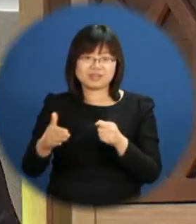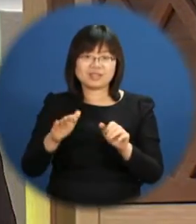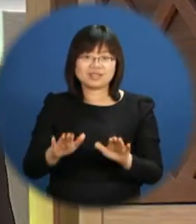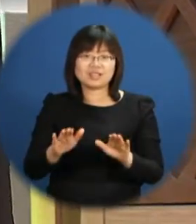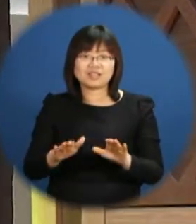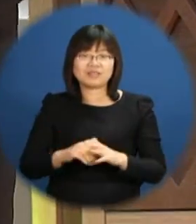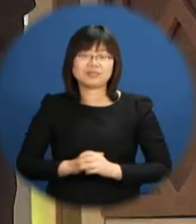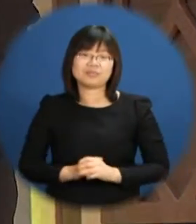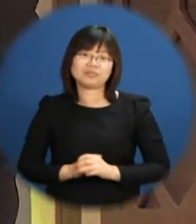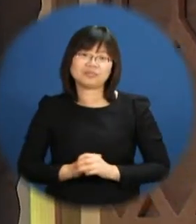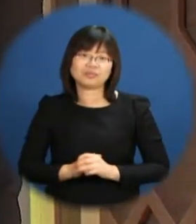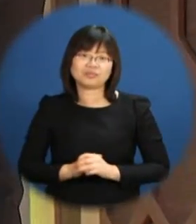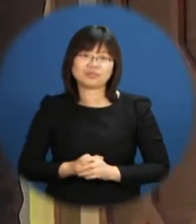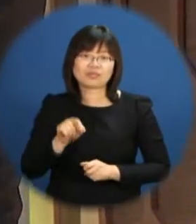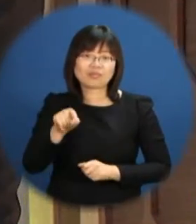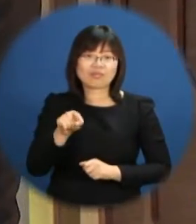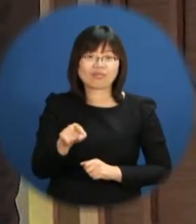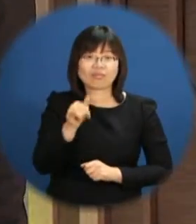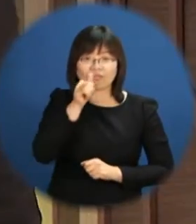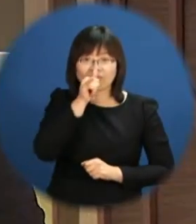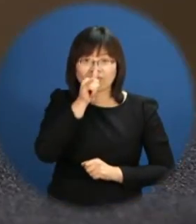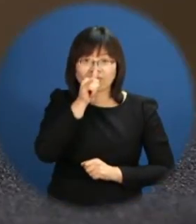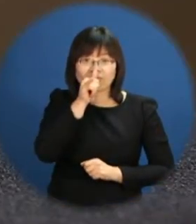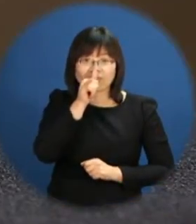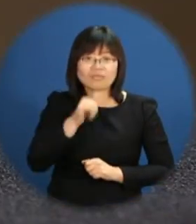여기 있는 것이